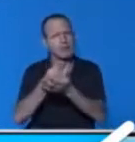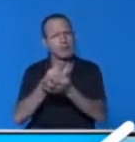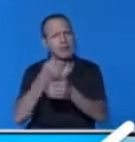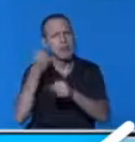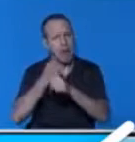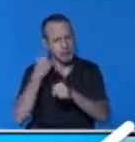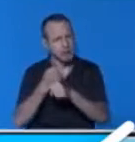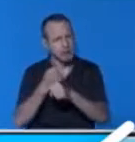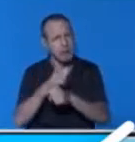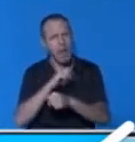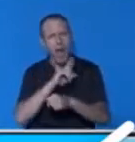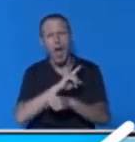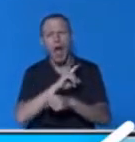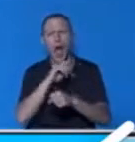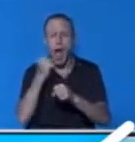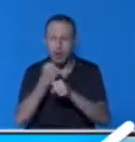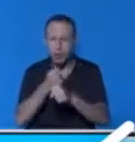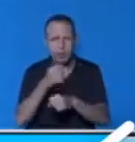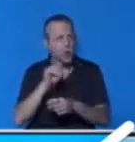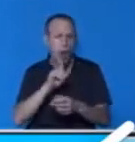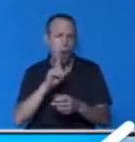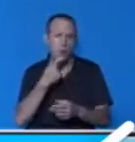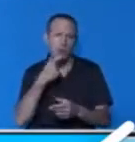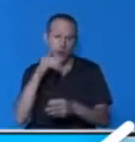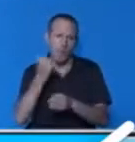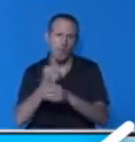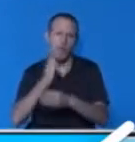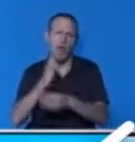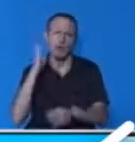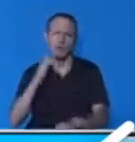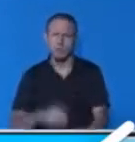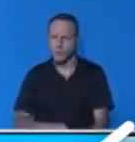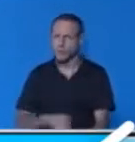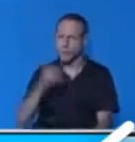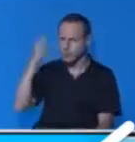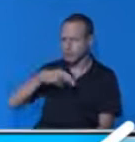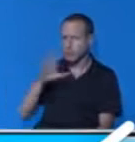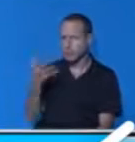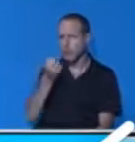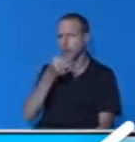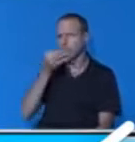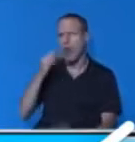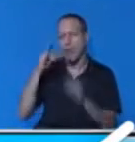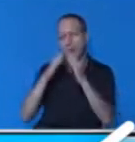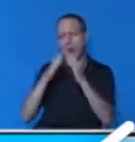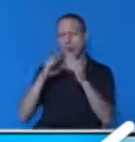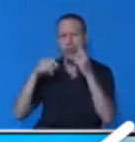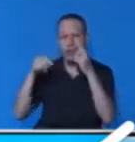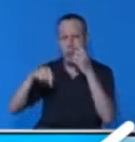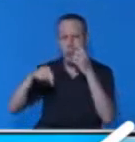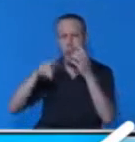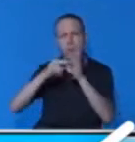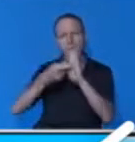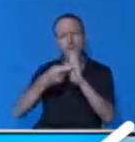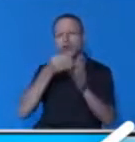לא אומר שזה מעשה עשוי. הבנתי. אוקיי, בואו ניקח שאלה מהבית, יש לנו כאן בתוכנית